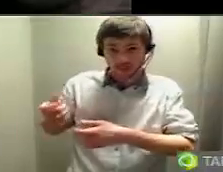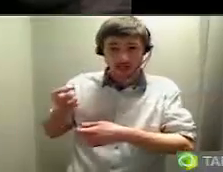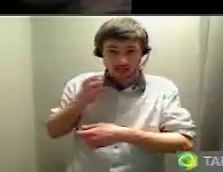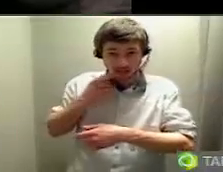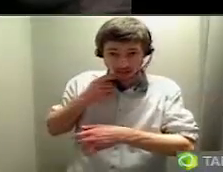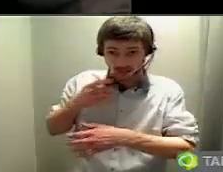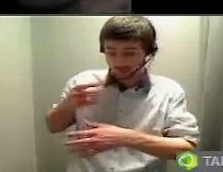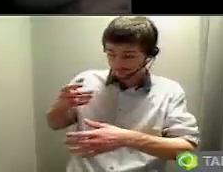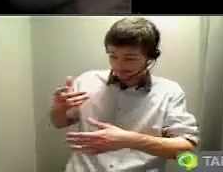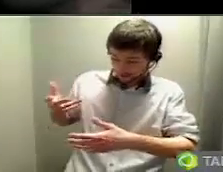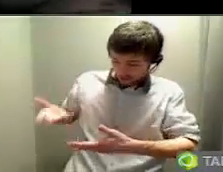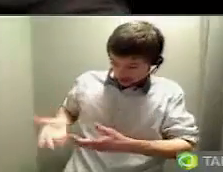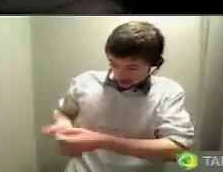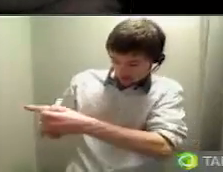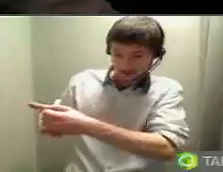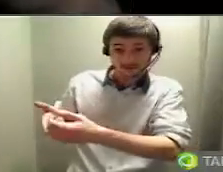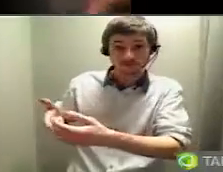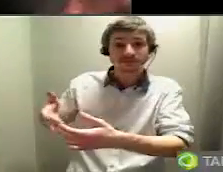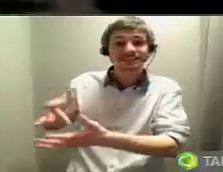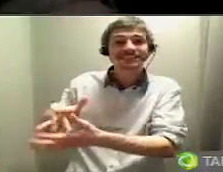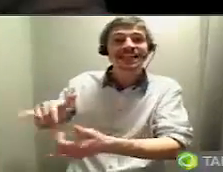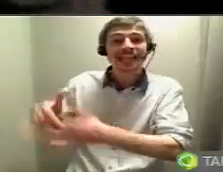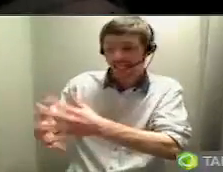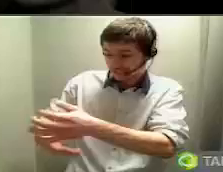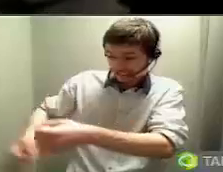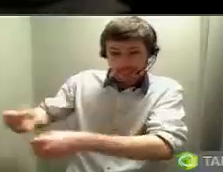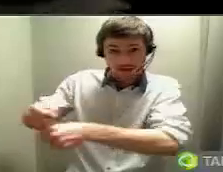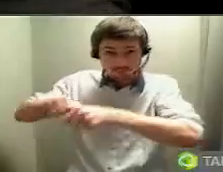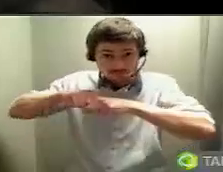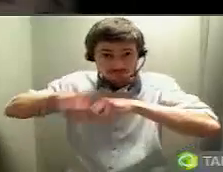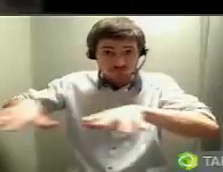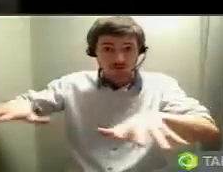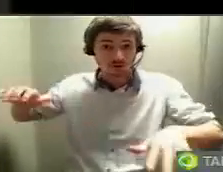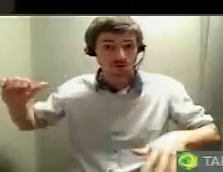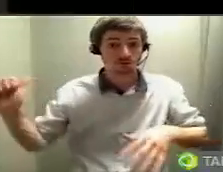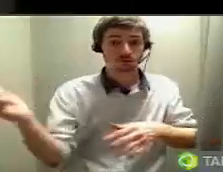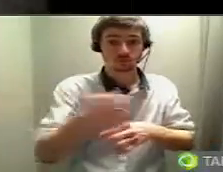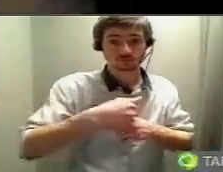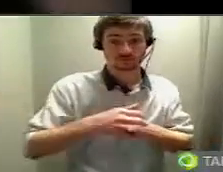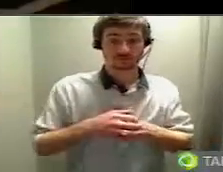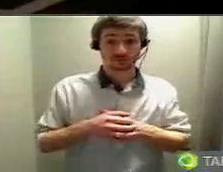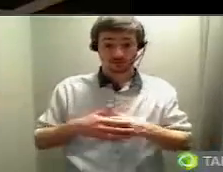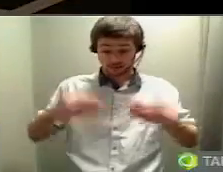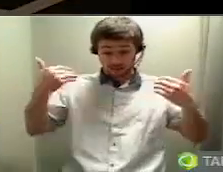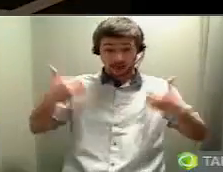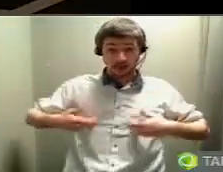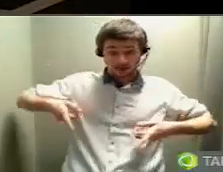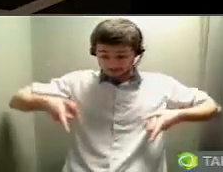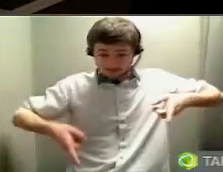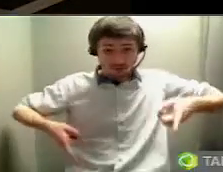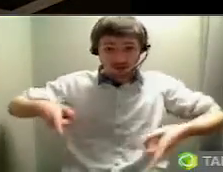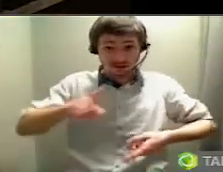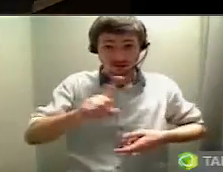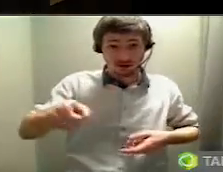soit connue de tous. Alors c'est un même pas bipède que celui-là qui va vous le remettre, un tripède avec sa canne qui va vous remettre à